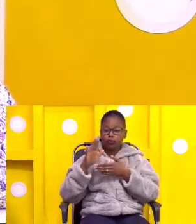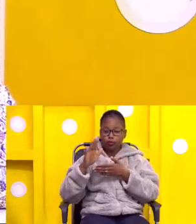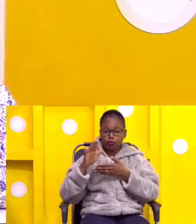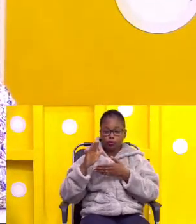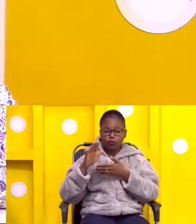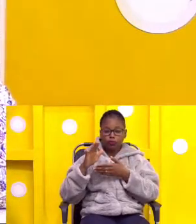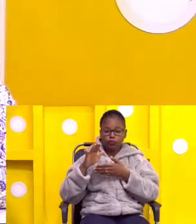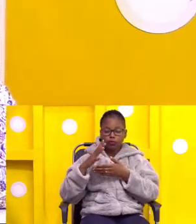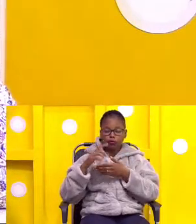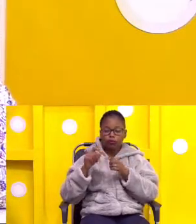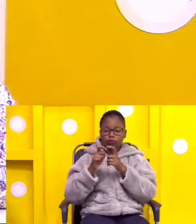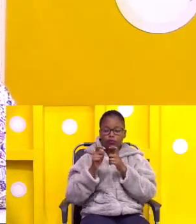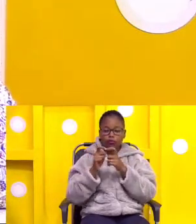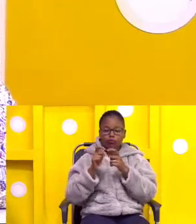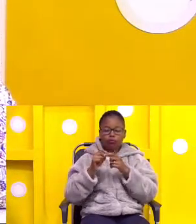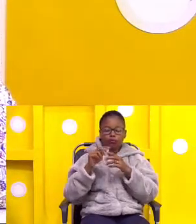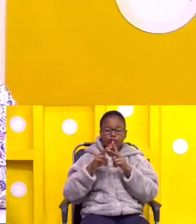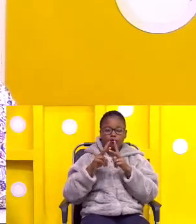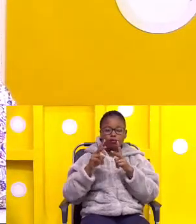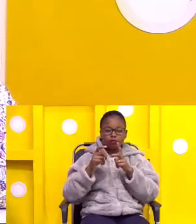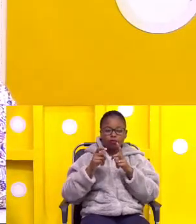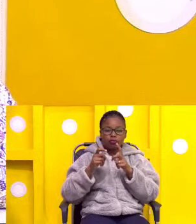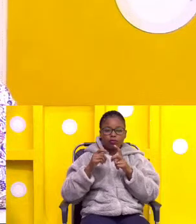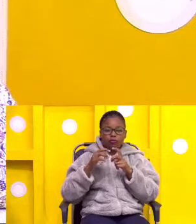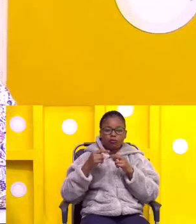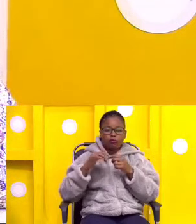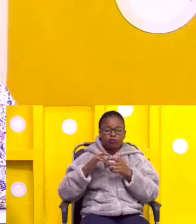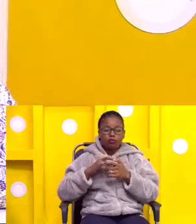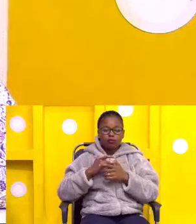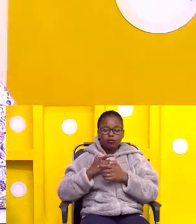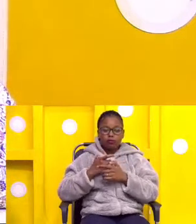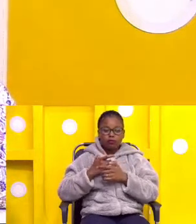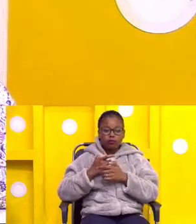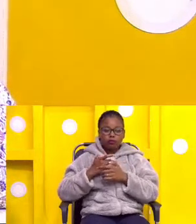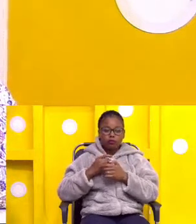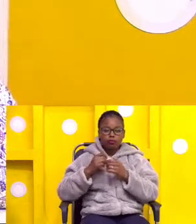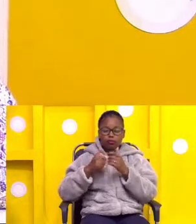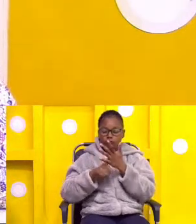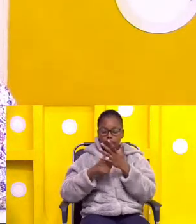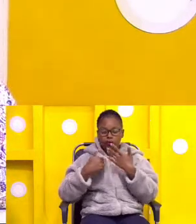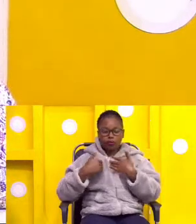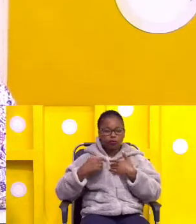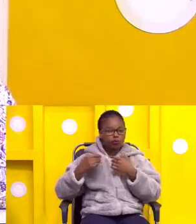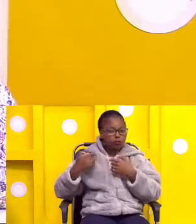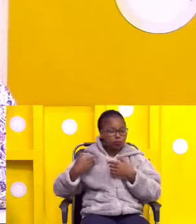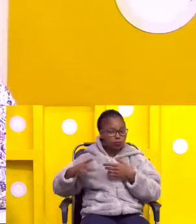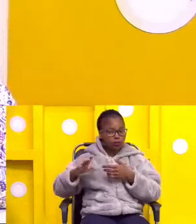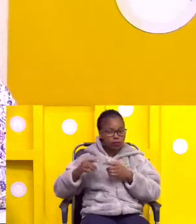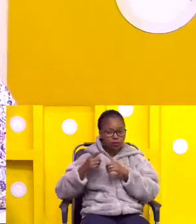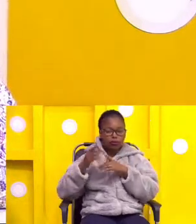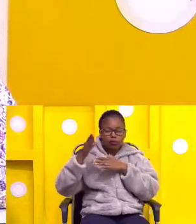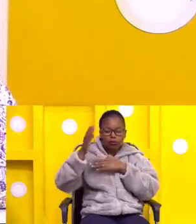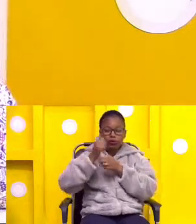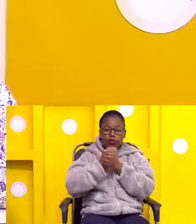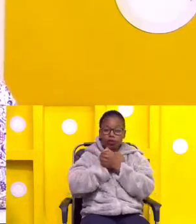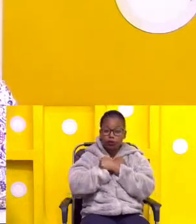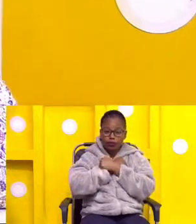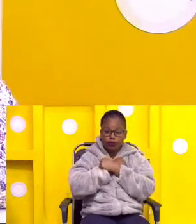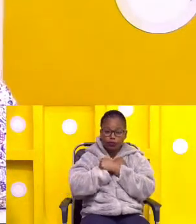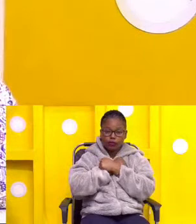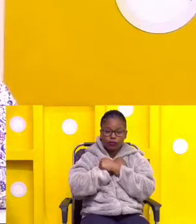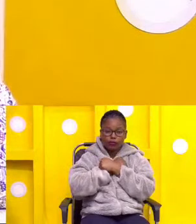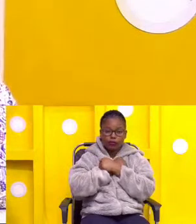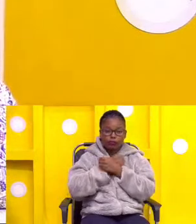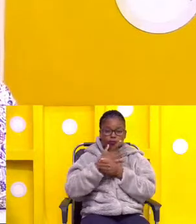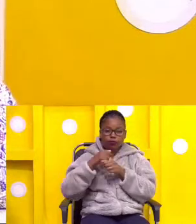ni mugeragira ruo-ini ruingi ndukaigue wina thina ni kumenwo ni andu ndumenetwo ni ngai ndukaigue wina thina